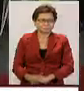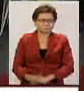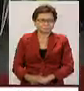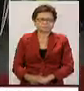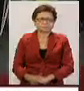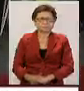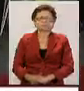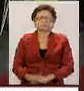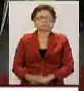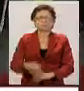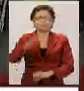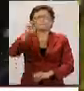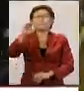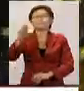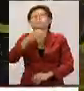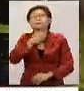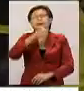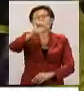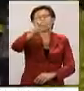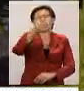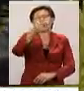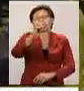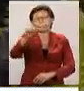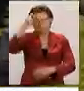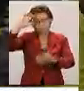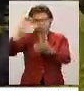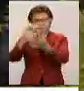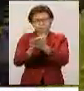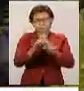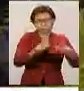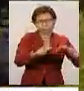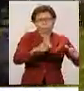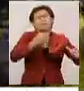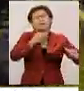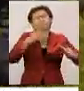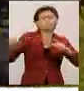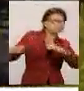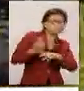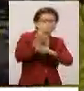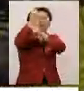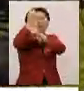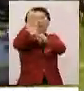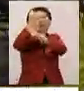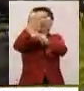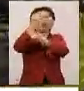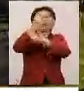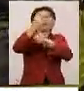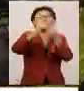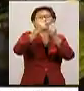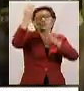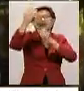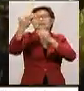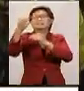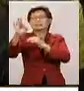Dalam perkembangan sama, Menteri Besar Perak Ahmad Faizal Azumu yakin kontingen Perak akan muncul juara Sukan Malaysia ke-19 Sukma